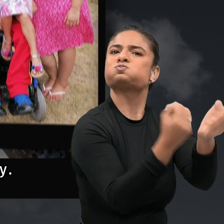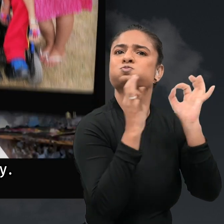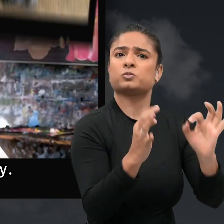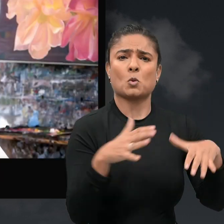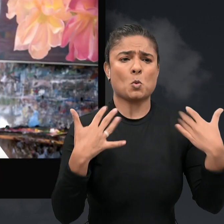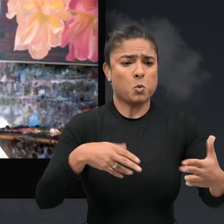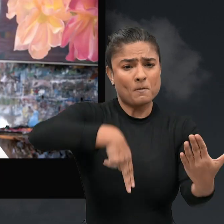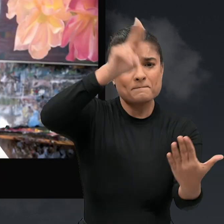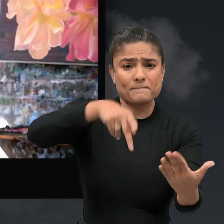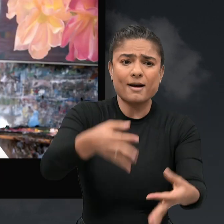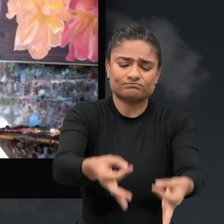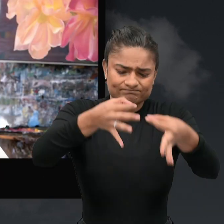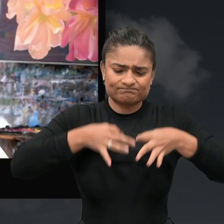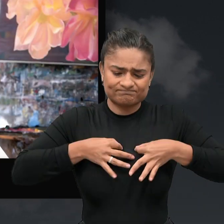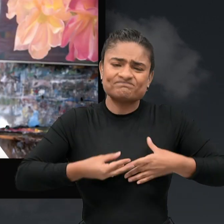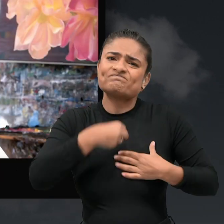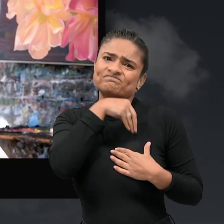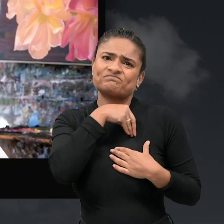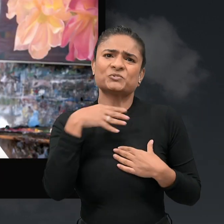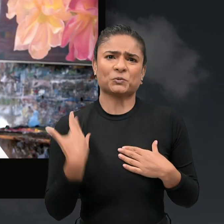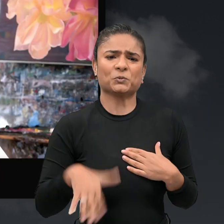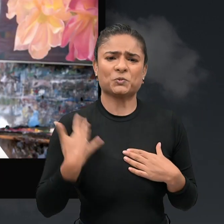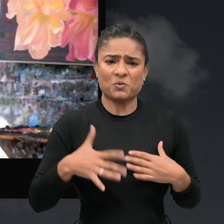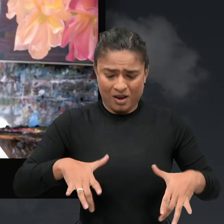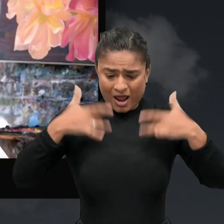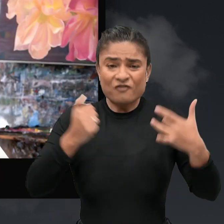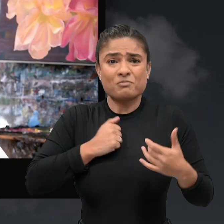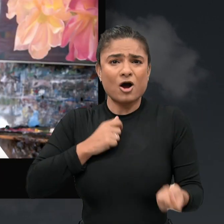ondersteun. So dit het vir my baie